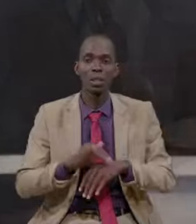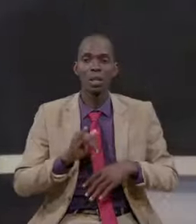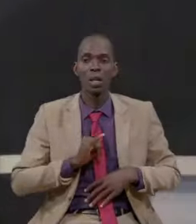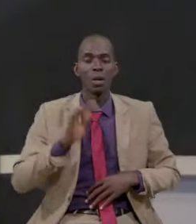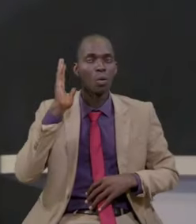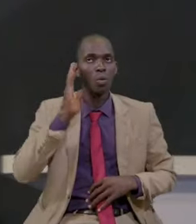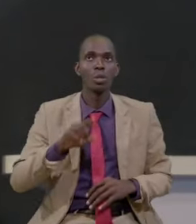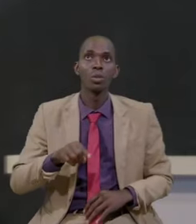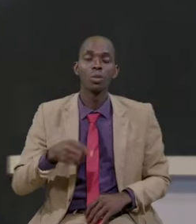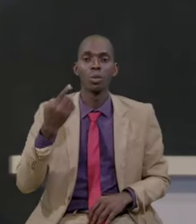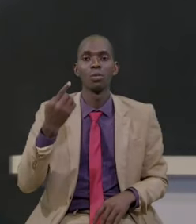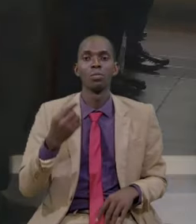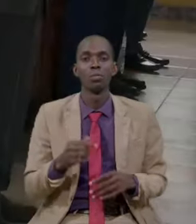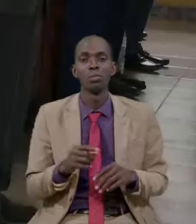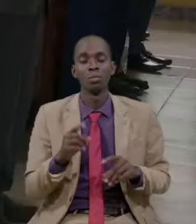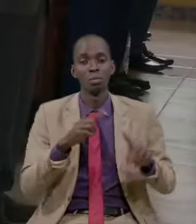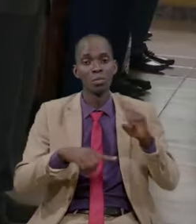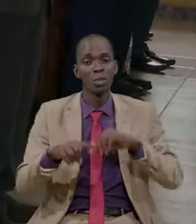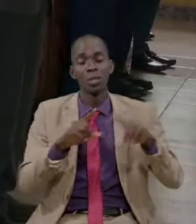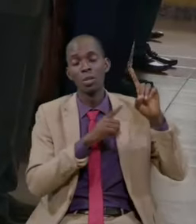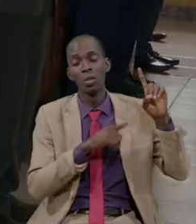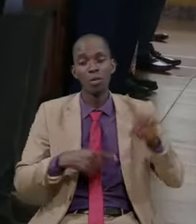À partir de ce jour, Seigneur, j'irai.